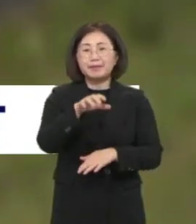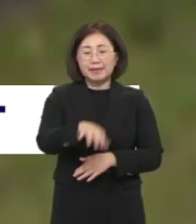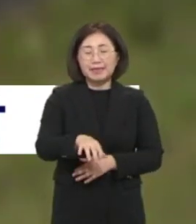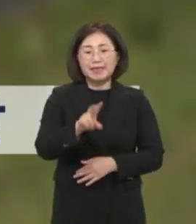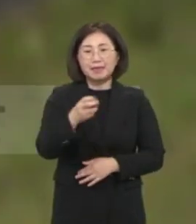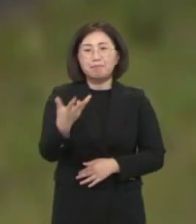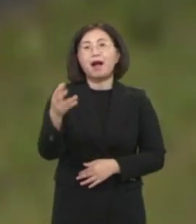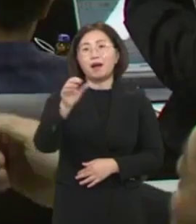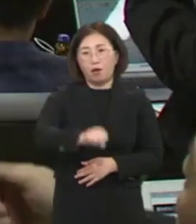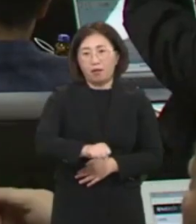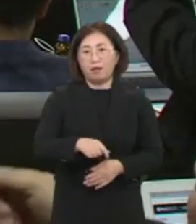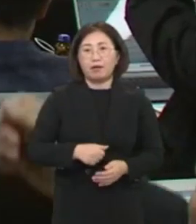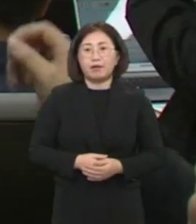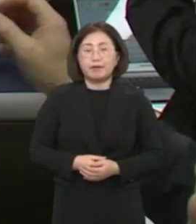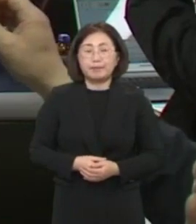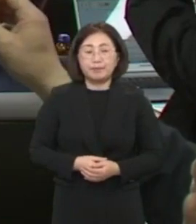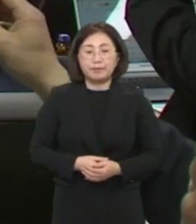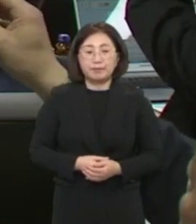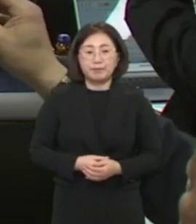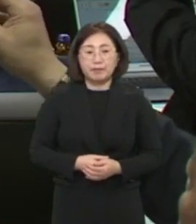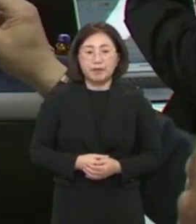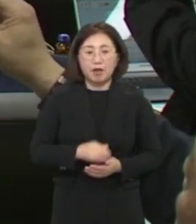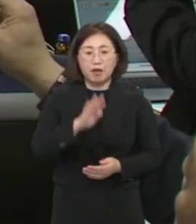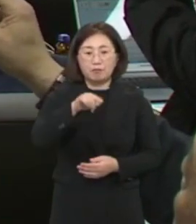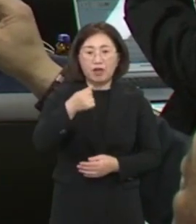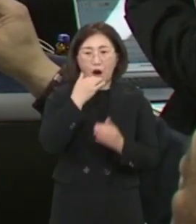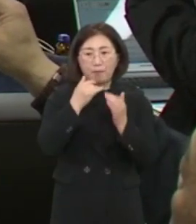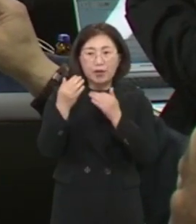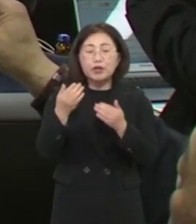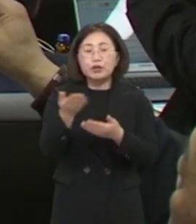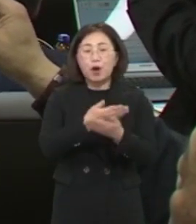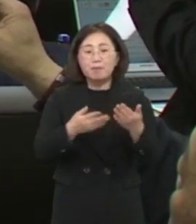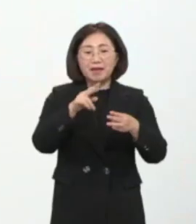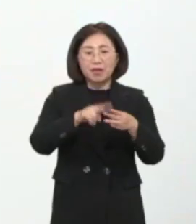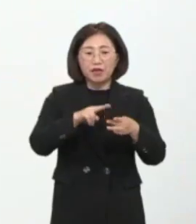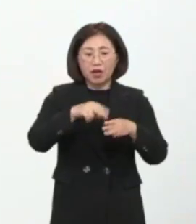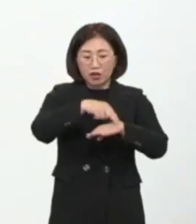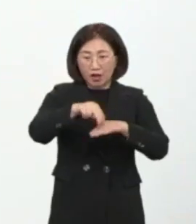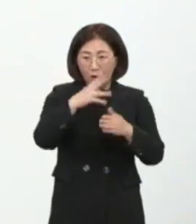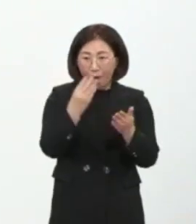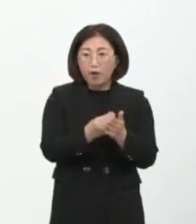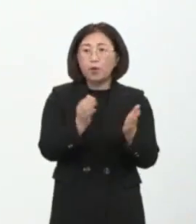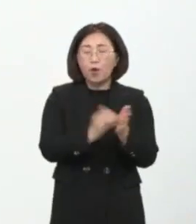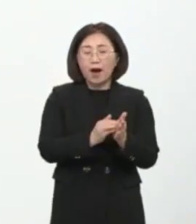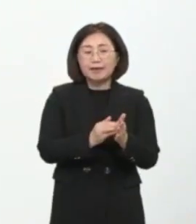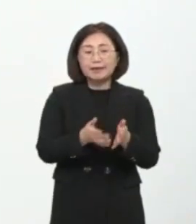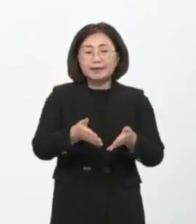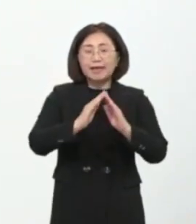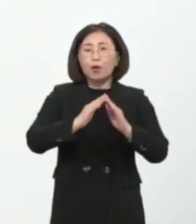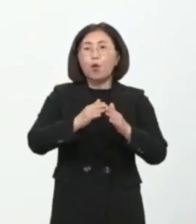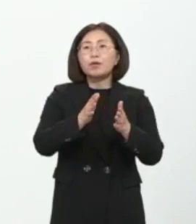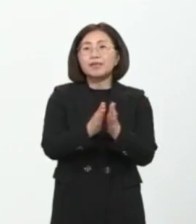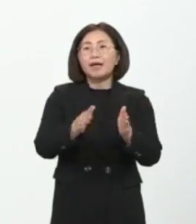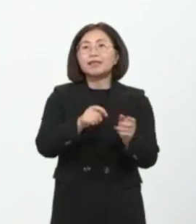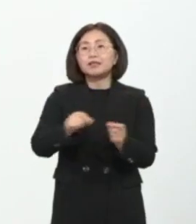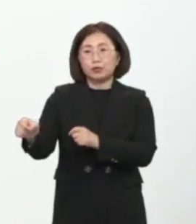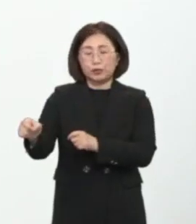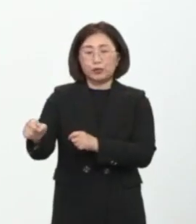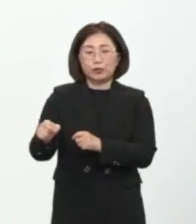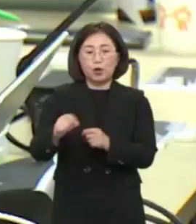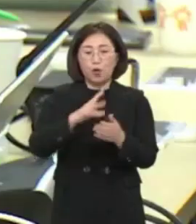등이 그 대상입니다. 부강 복합 커뮤니티 센터 등 설계 완료된 사업은 착공 시기를 늦추고 준공된